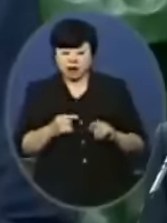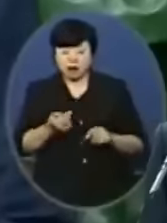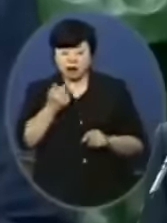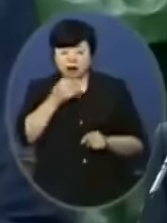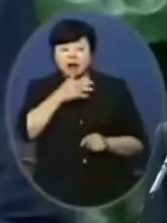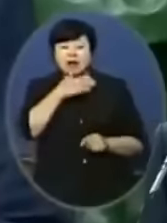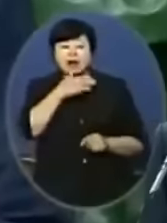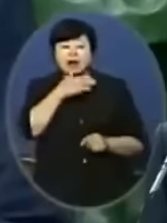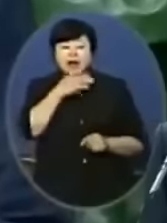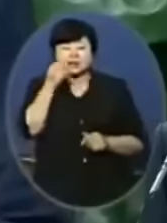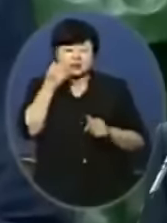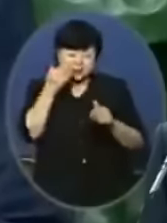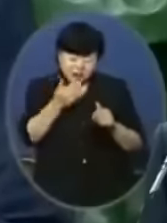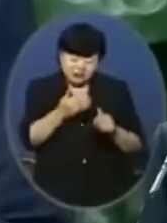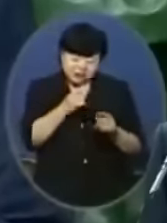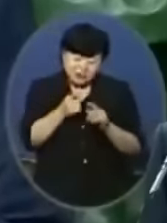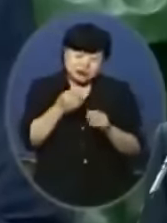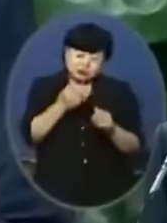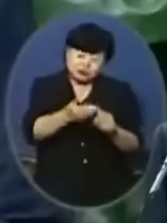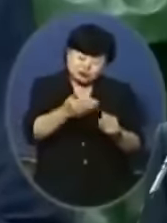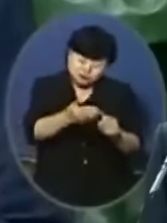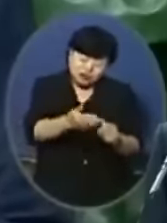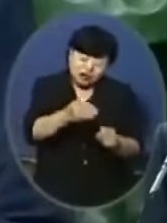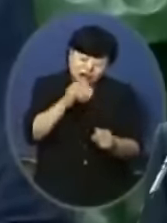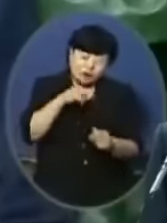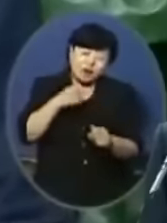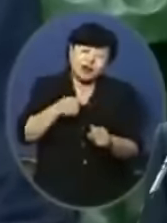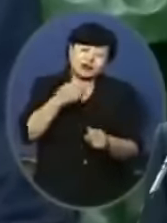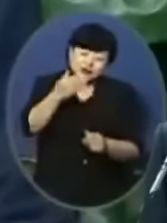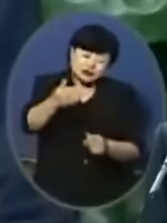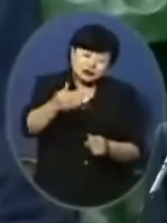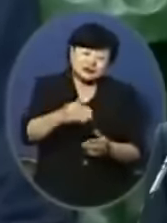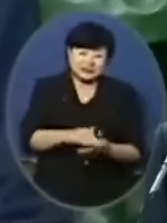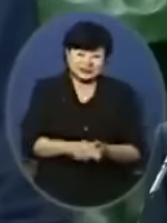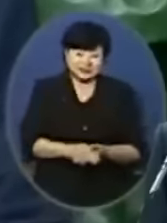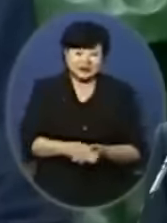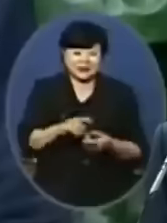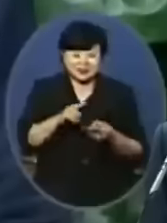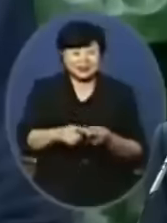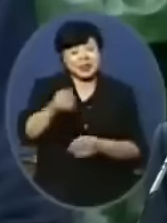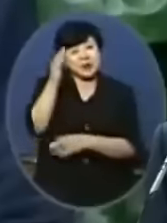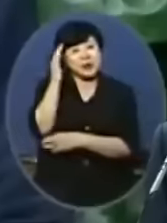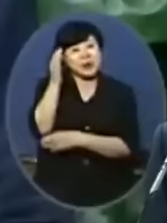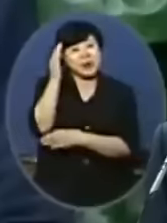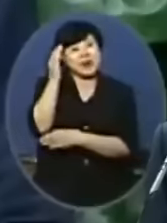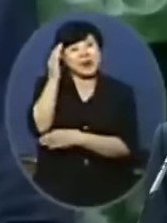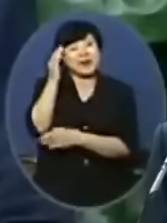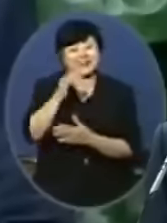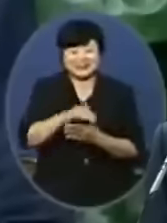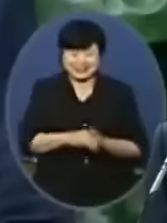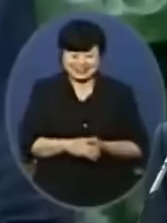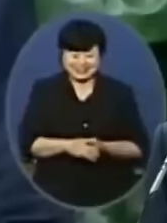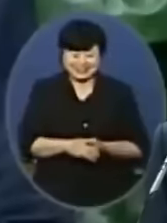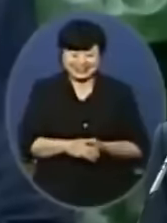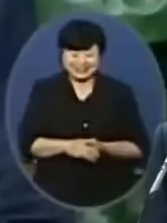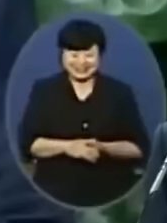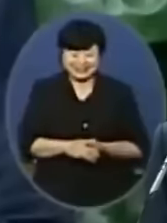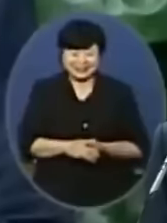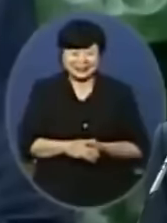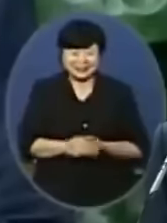아, 성령이 이 말씀을 하라고 하시는구나. 그럼 내가 그 말을 해요. 하고